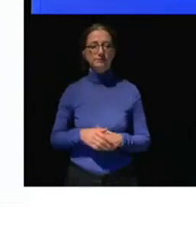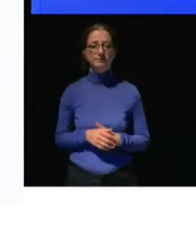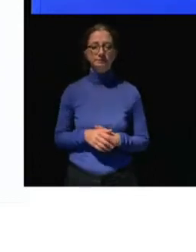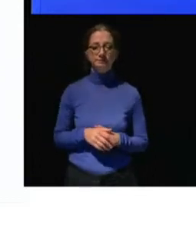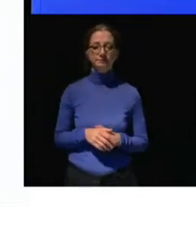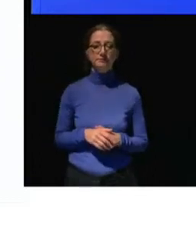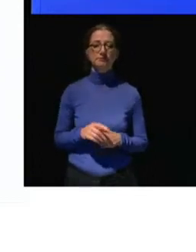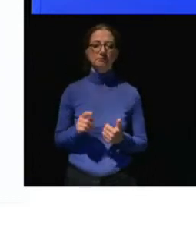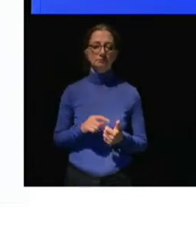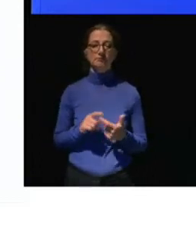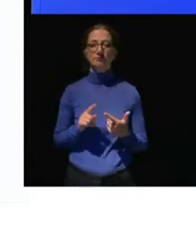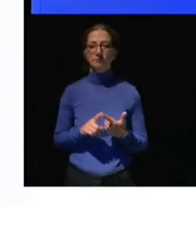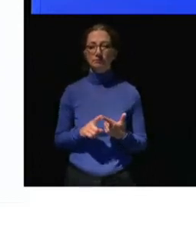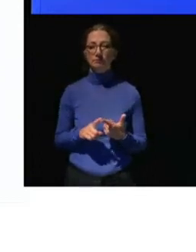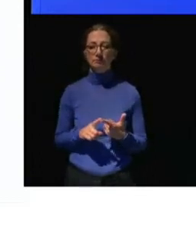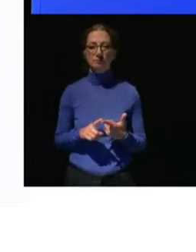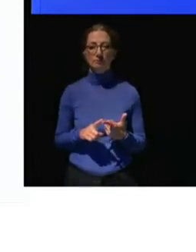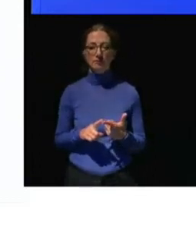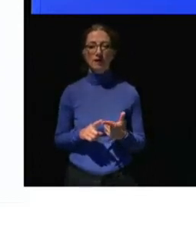Dann kam die Idee auf,